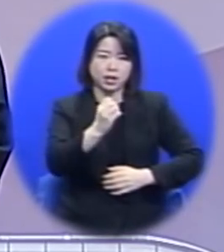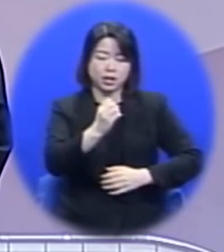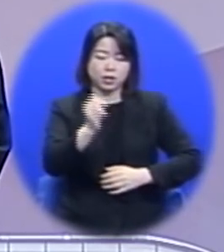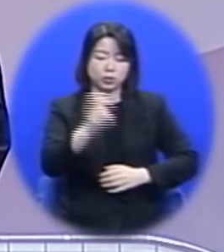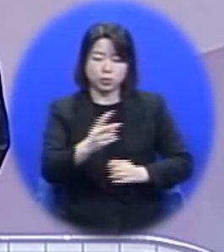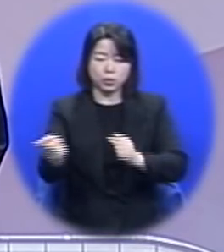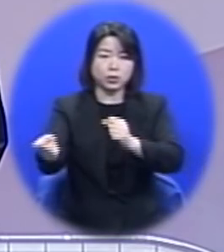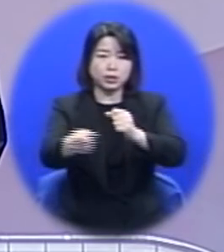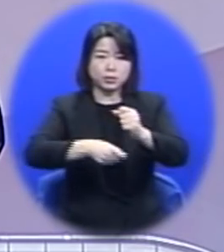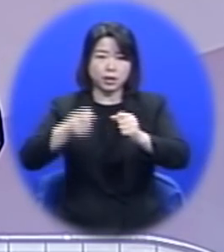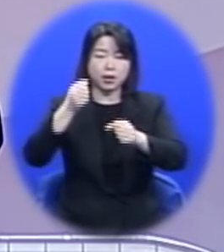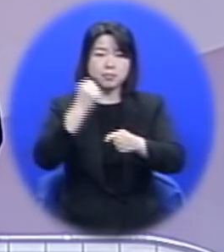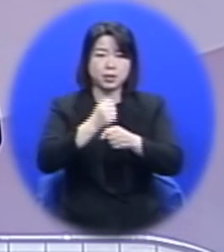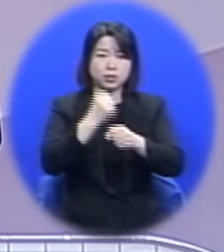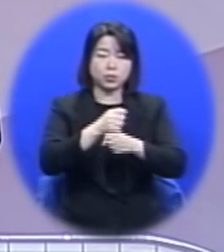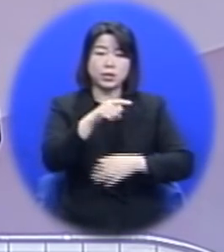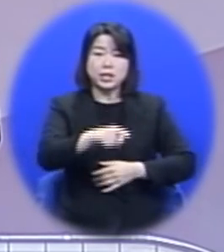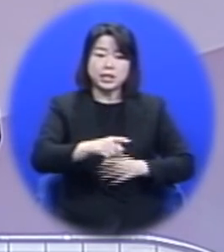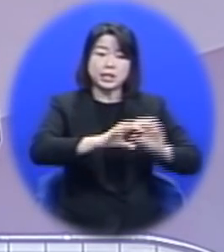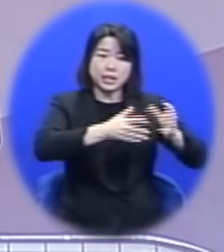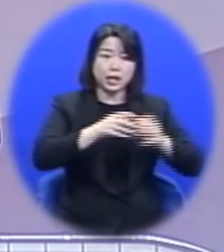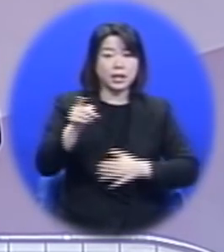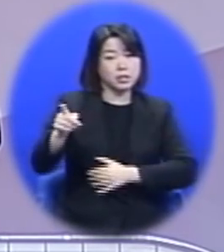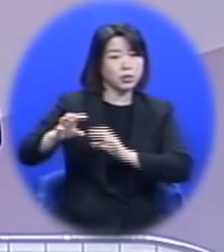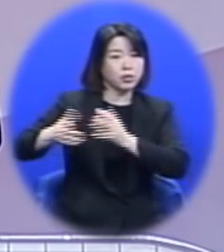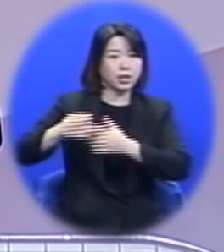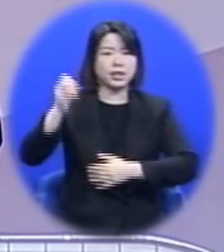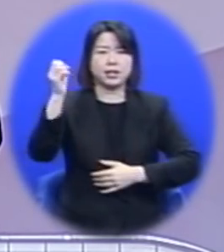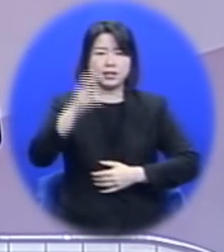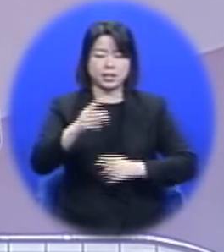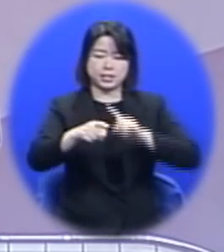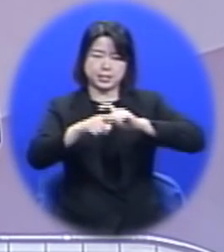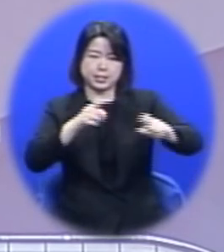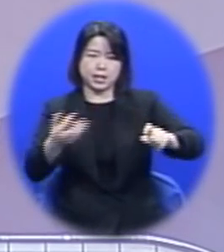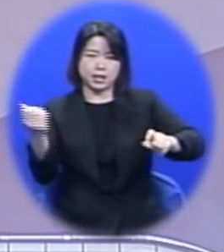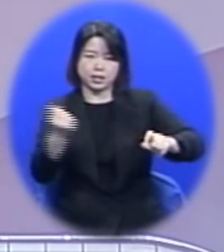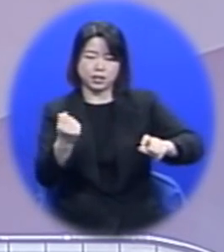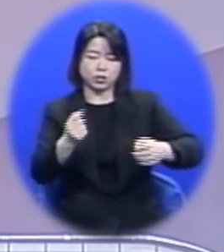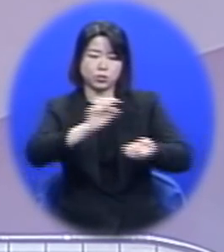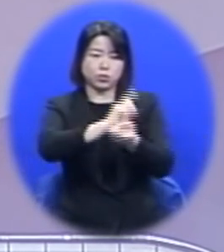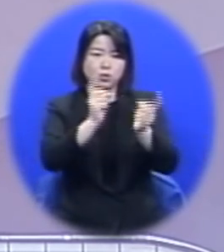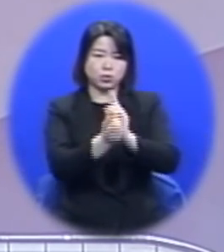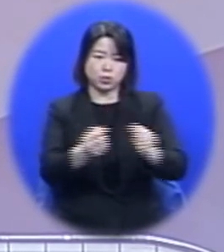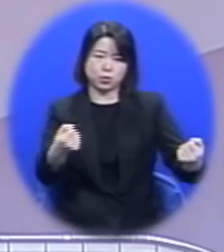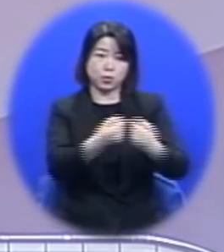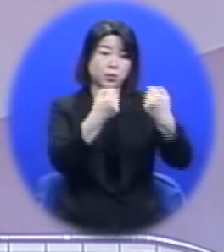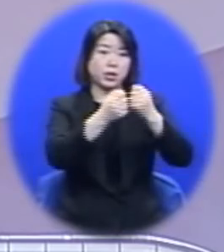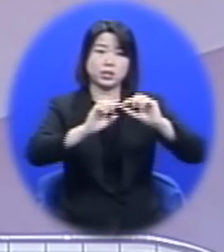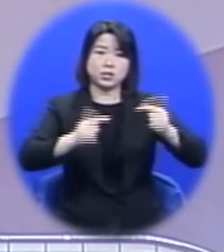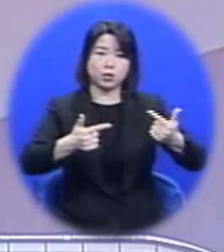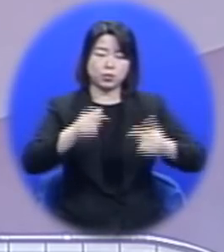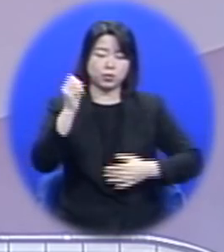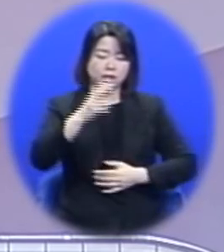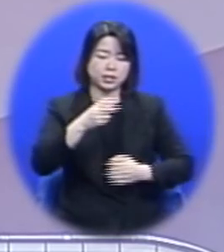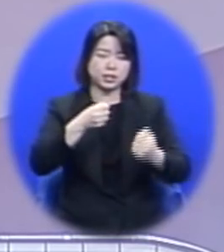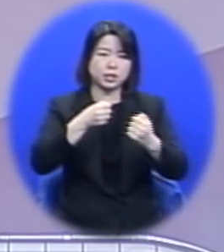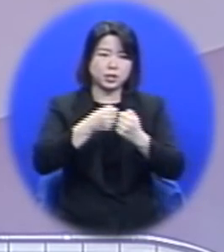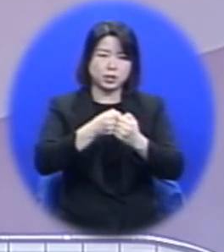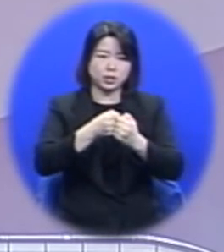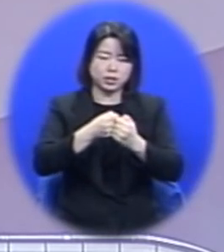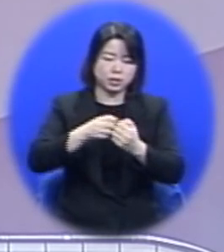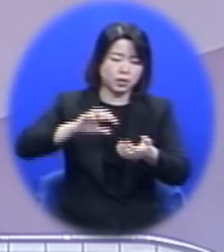만들 것이며 이 나라와 저 나라가 다시는 칼을 들고 서로 치지 아니하며 다시는 전쟁을